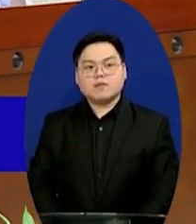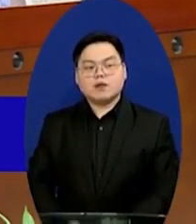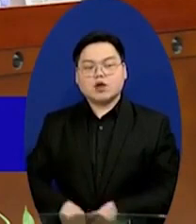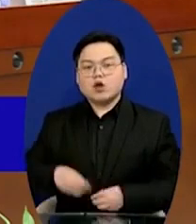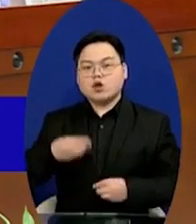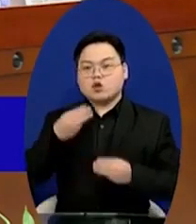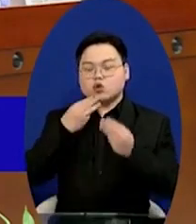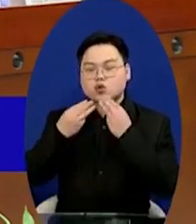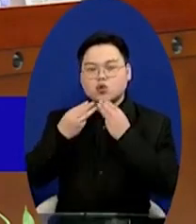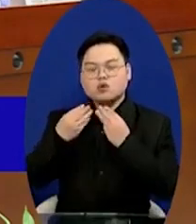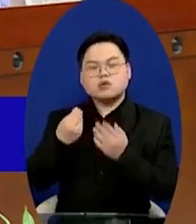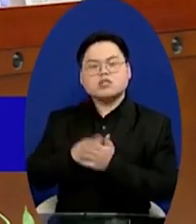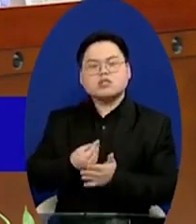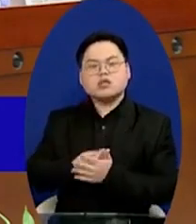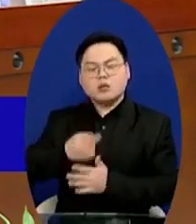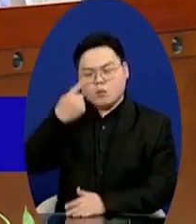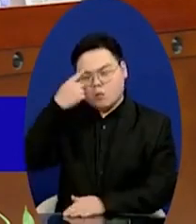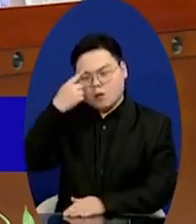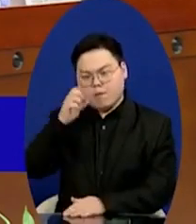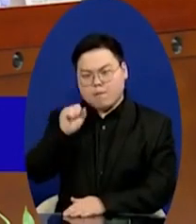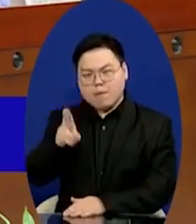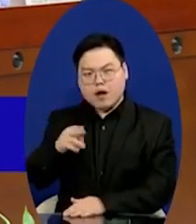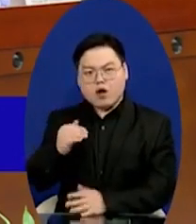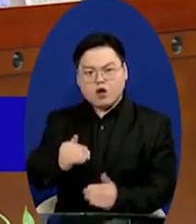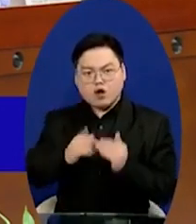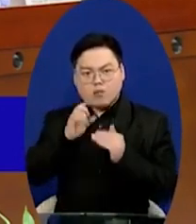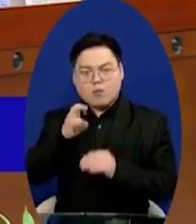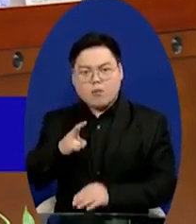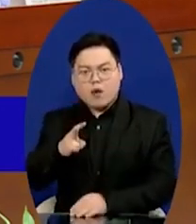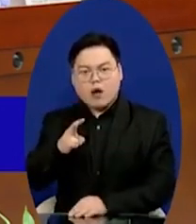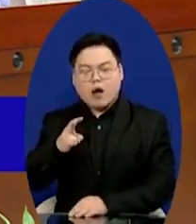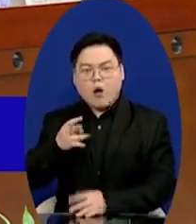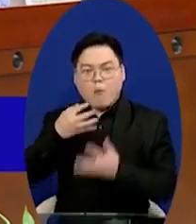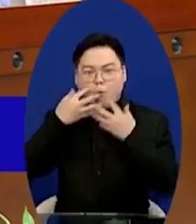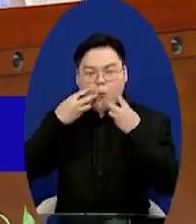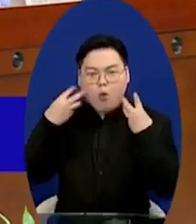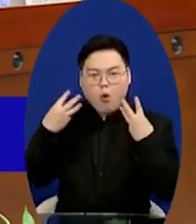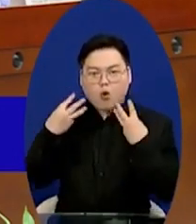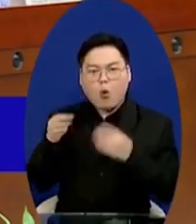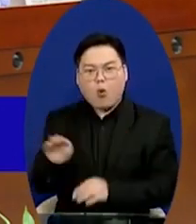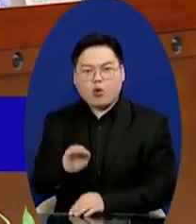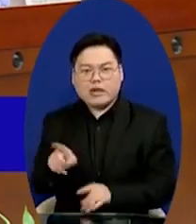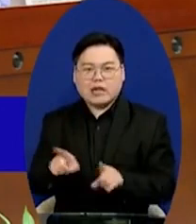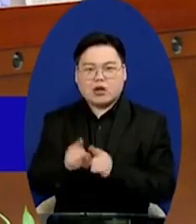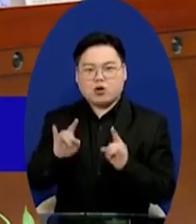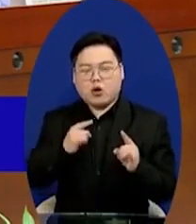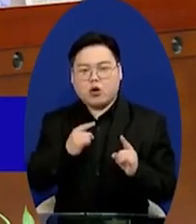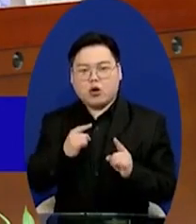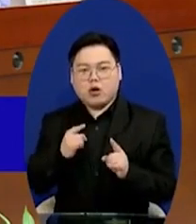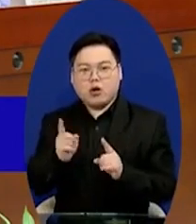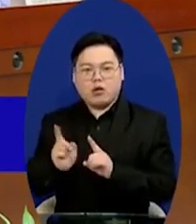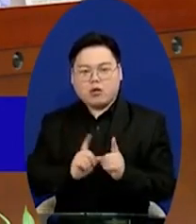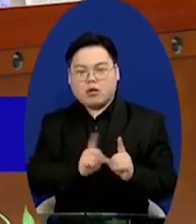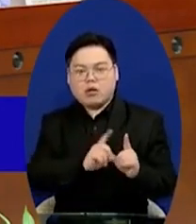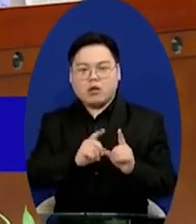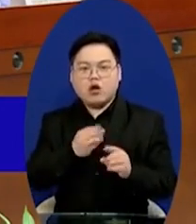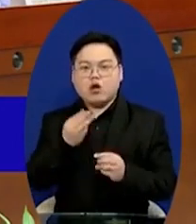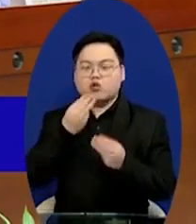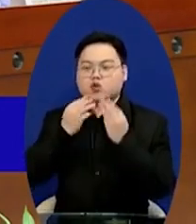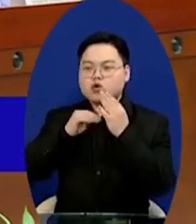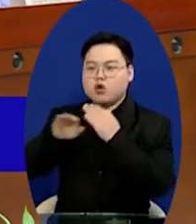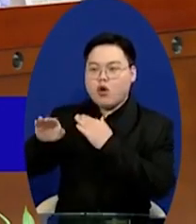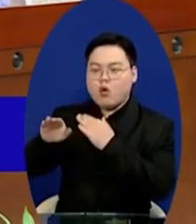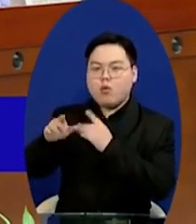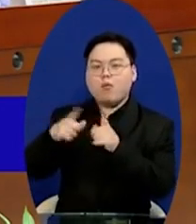шүүхтэр хаашаа Монгол банк Хөгжлийн банк хоёр одоо муур холгон бол тоглоод байгаа юм. Нэг нэгийгээ шүүхтө өгснөө нэг